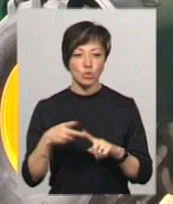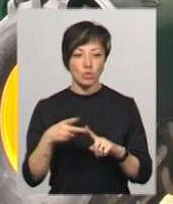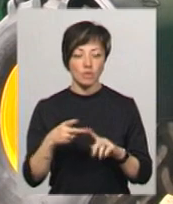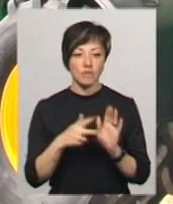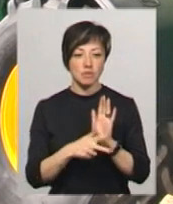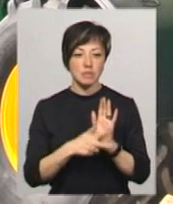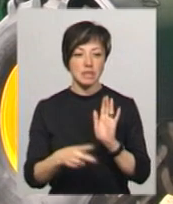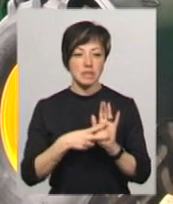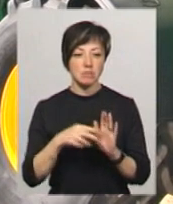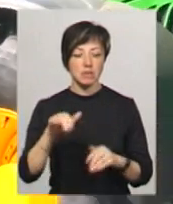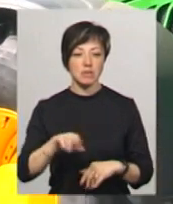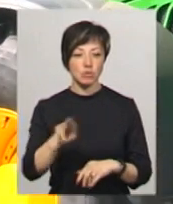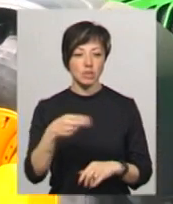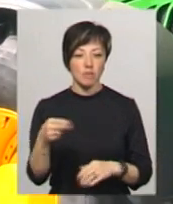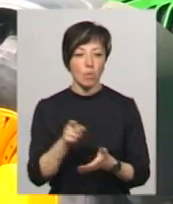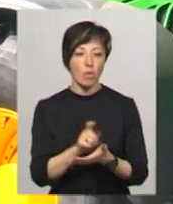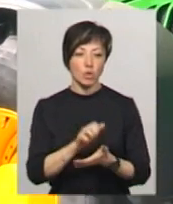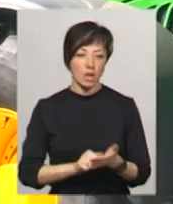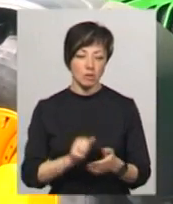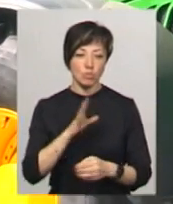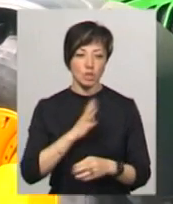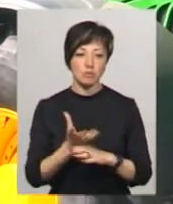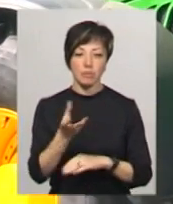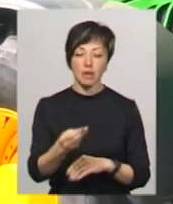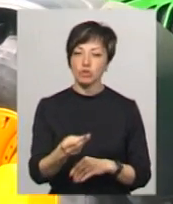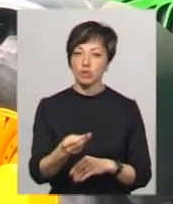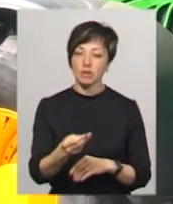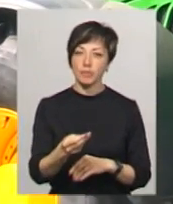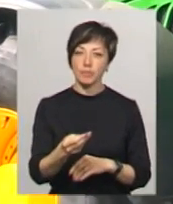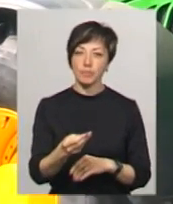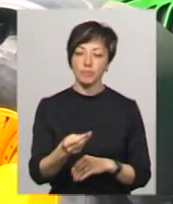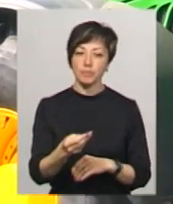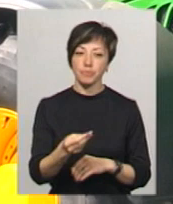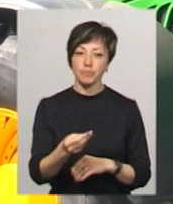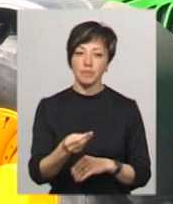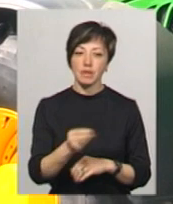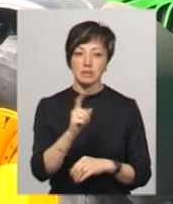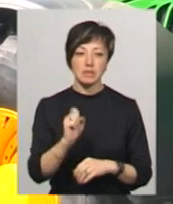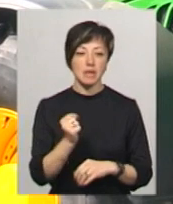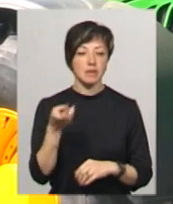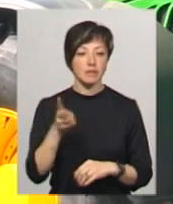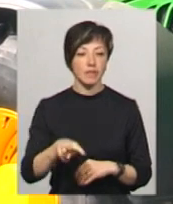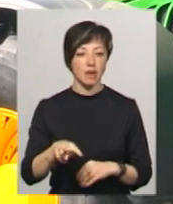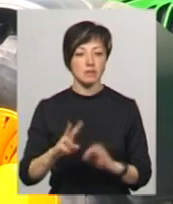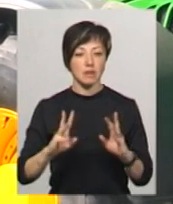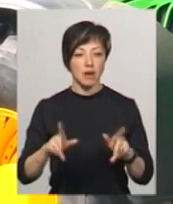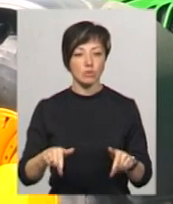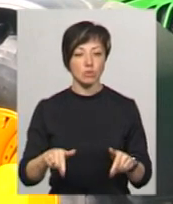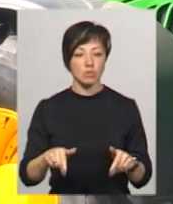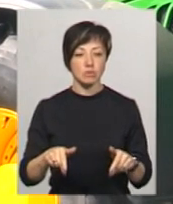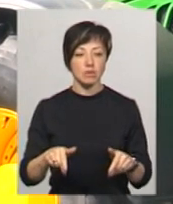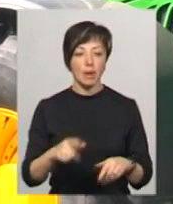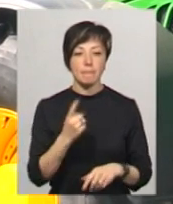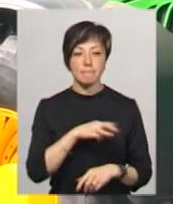87 тисяч євро. Податки при цьому були сплачені за два трактора –